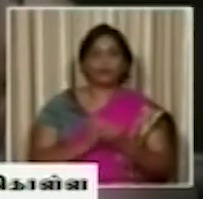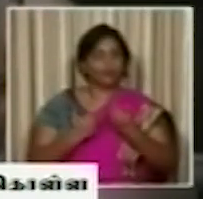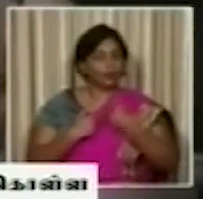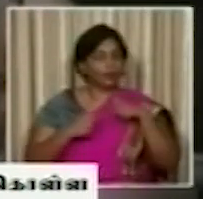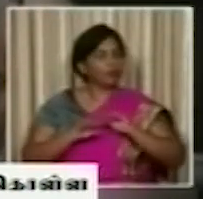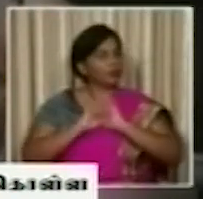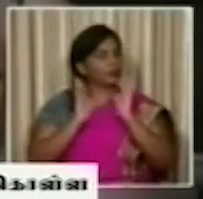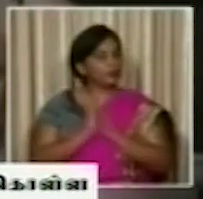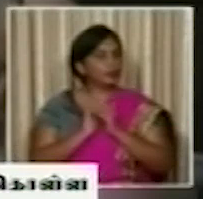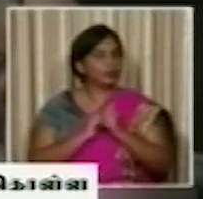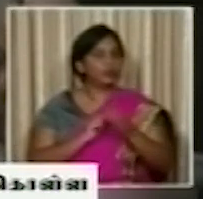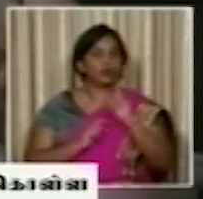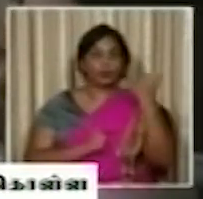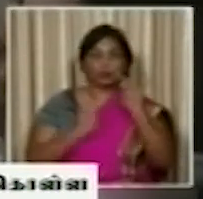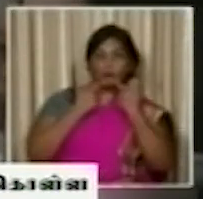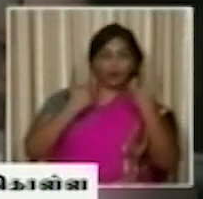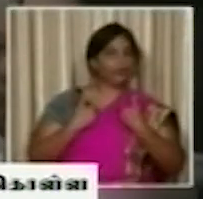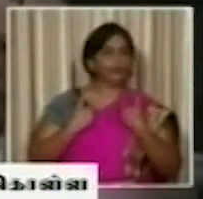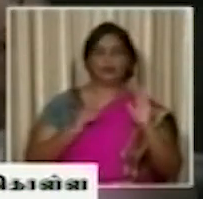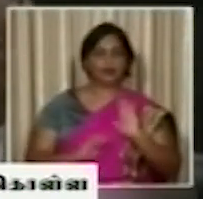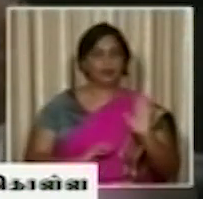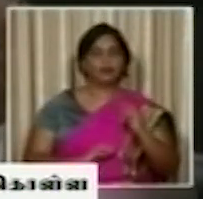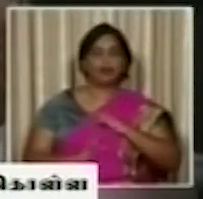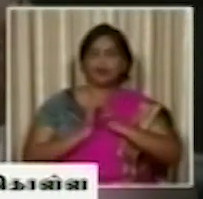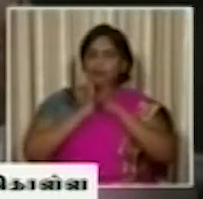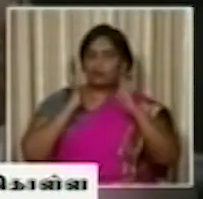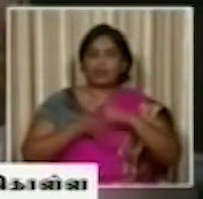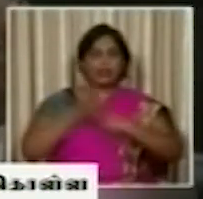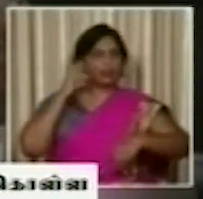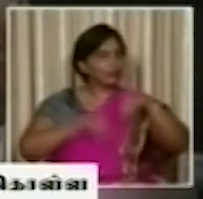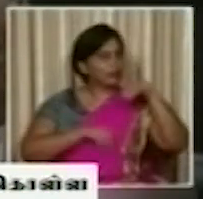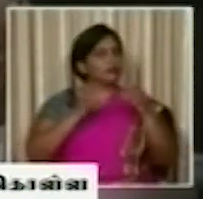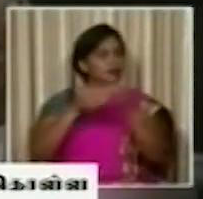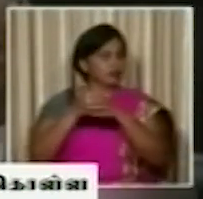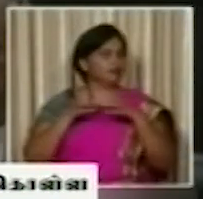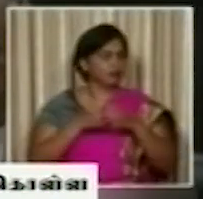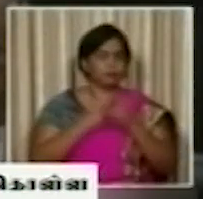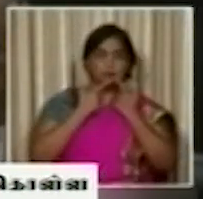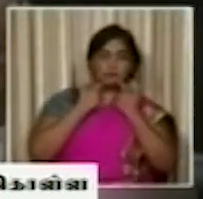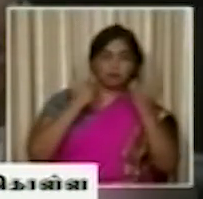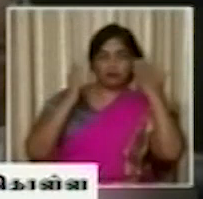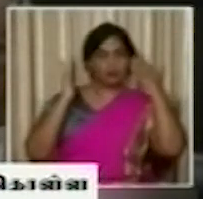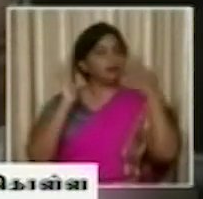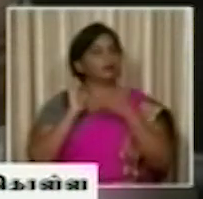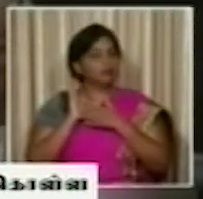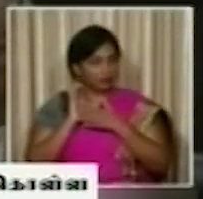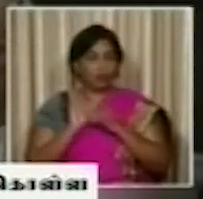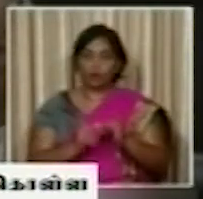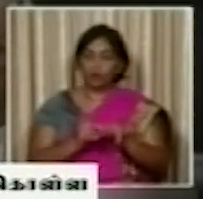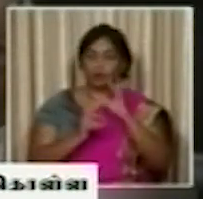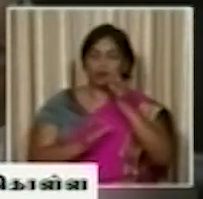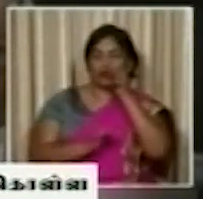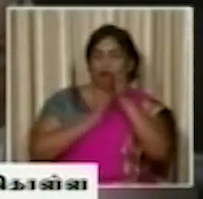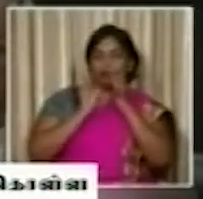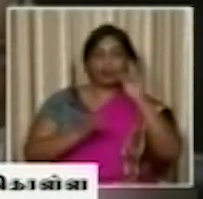நெருக்கடியை தீர்ப்பது சரியான முறையாக அமையாது. அதனால் ஒருபோதும் நிலையான தீர்வை அடைய முடியாது. சபாநாயகர் அவர்களே, இது தொடர்பில் பாராளுமன்றத்தில் விவாதம்